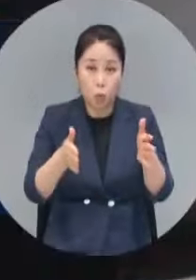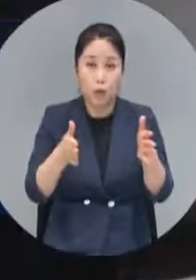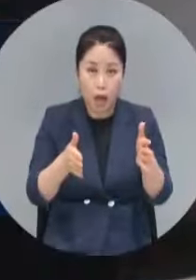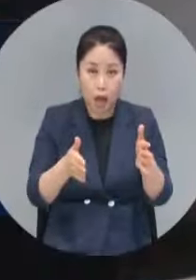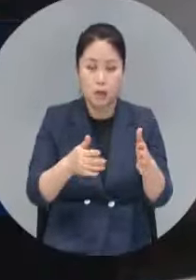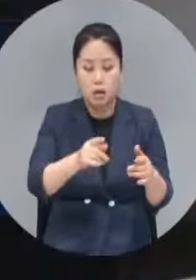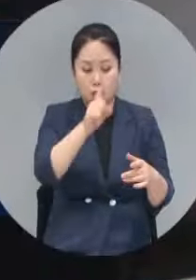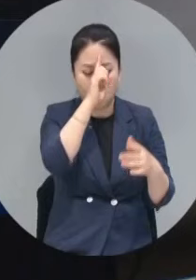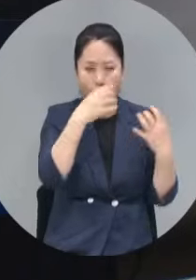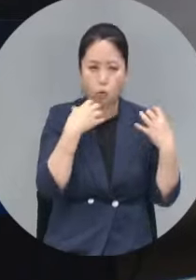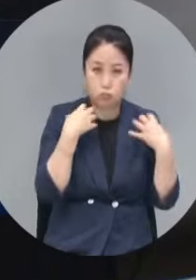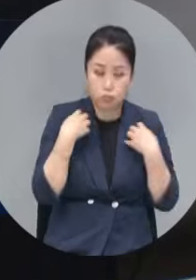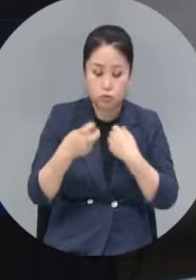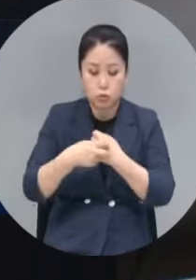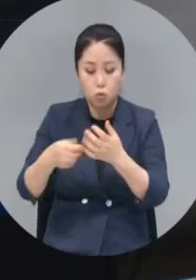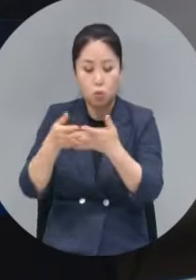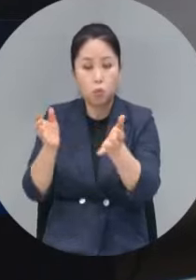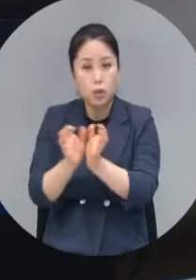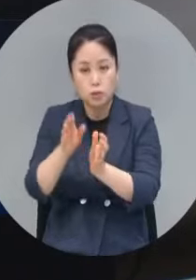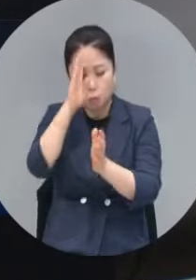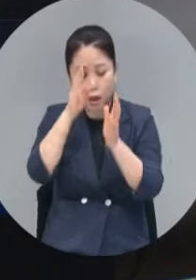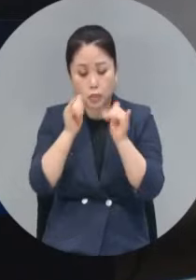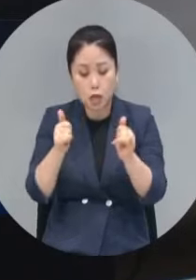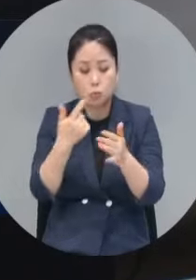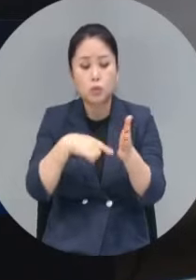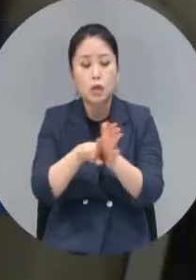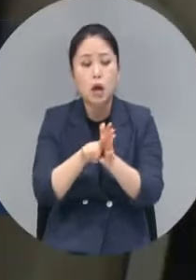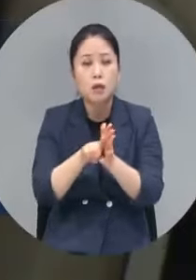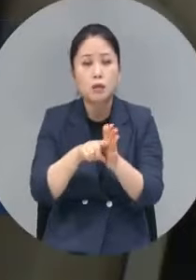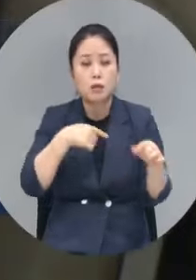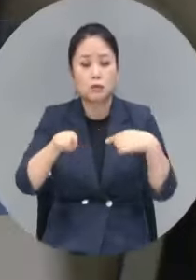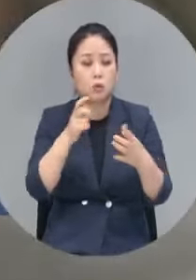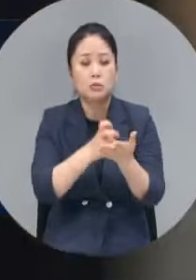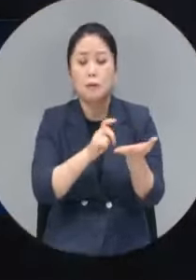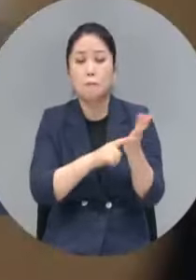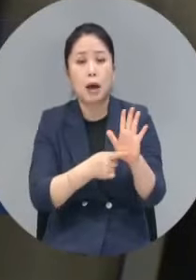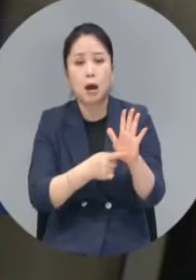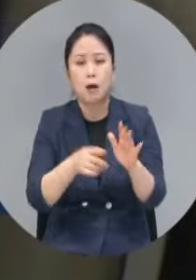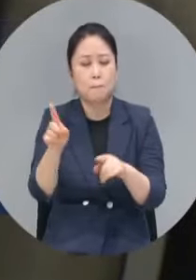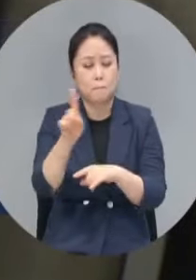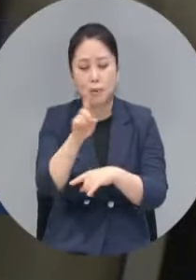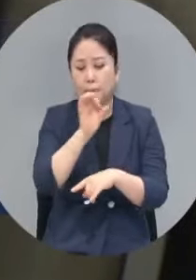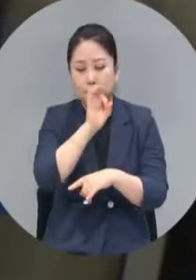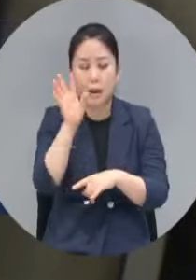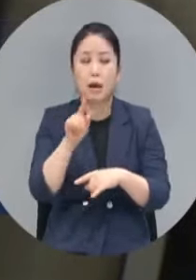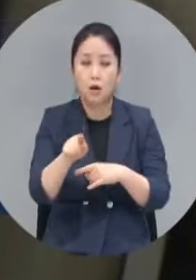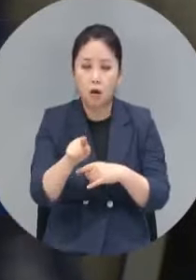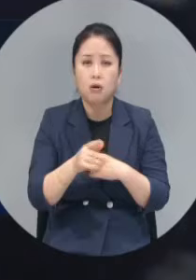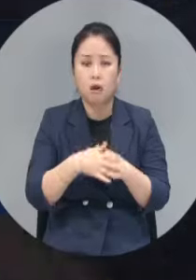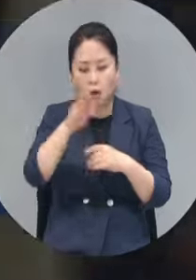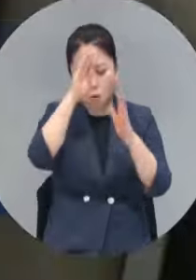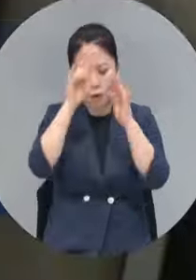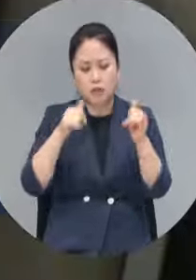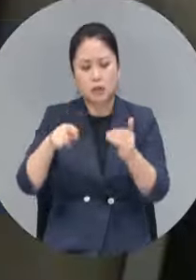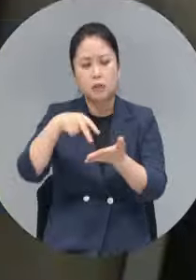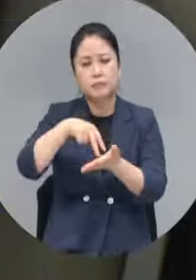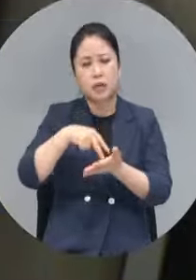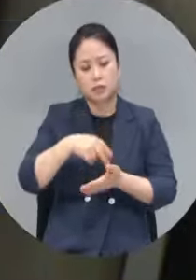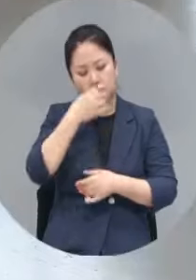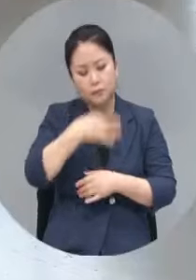만한 정책이나 방안을 제시한 적이 단 한 번도 없습니다. 저희 환자들한테는 수용할 수 없는 너무 힘든